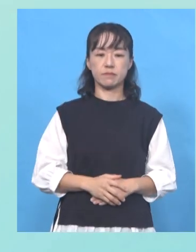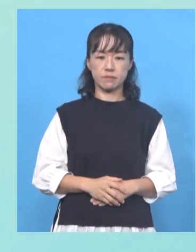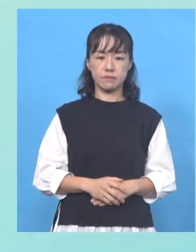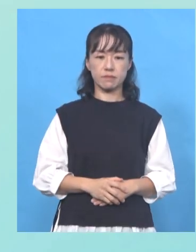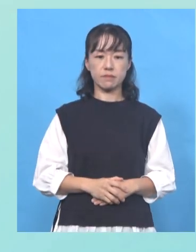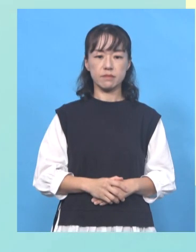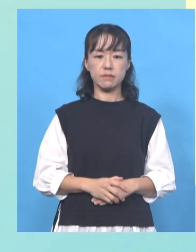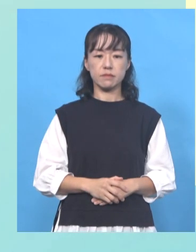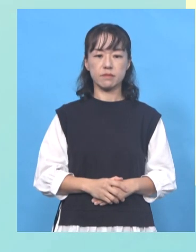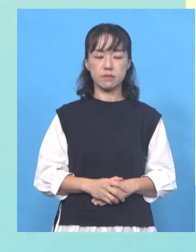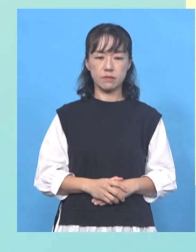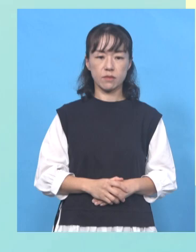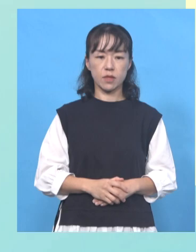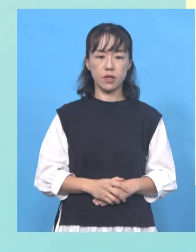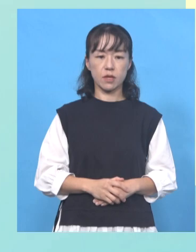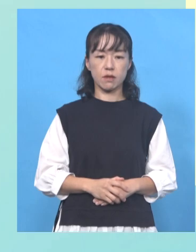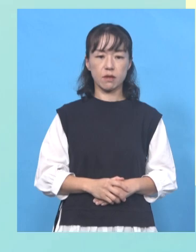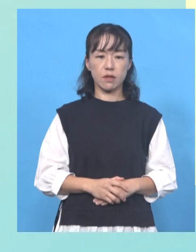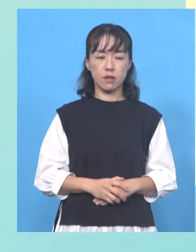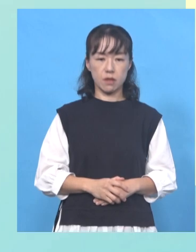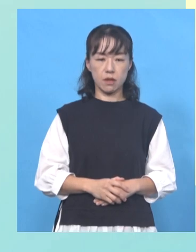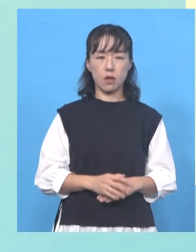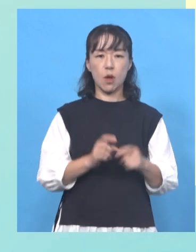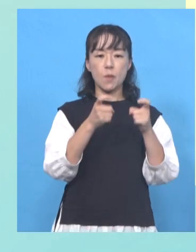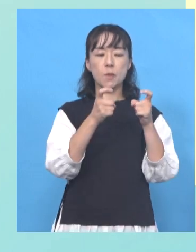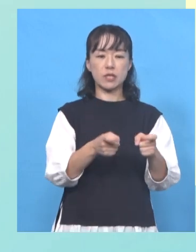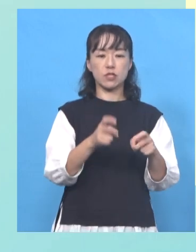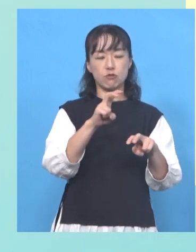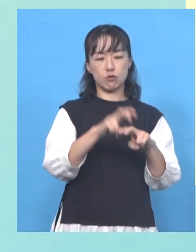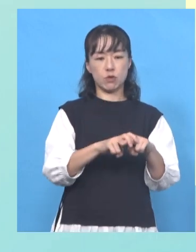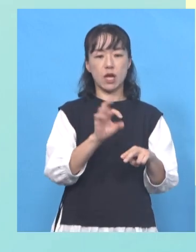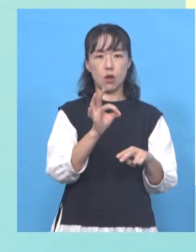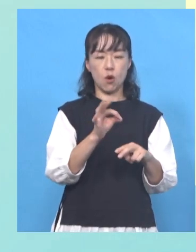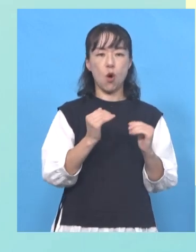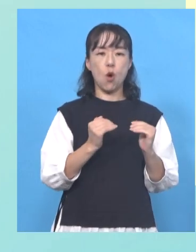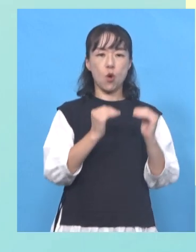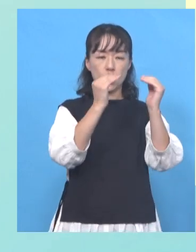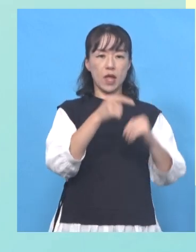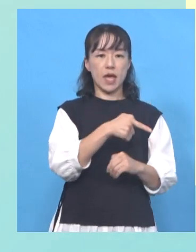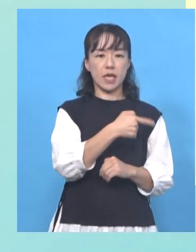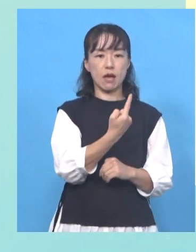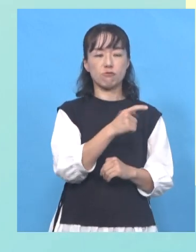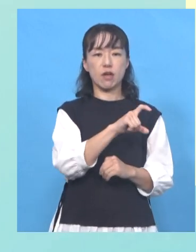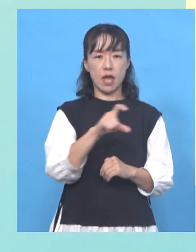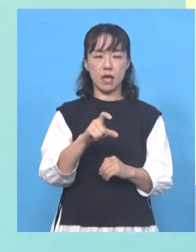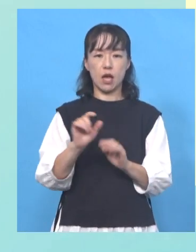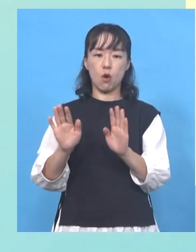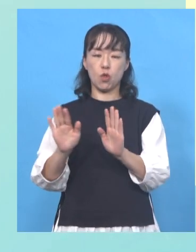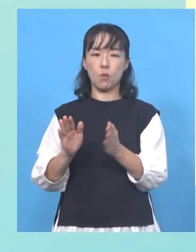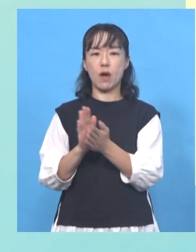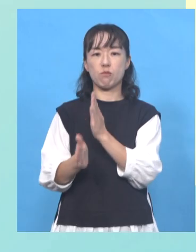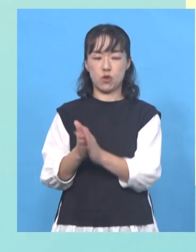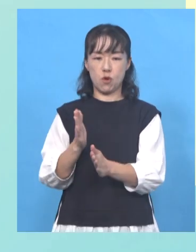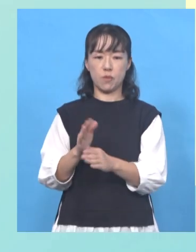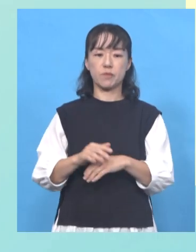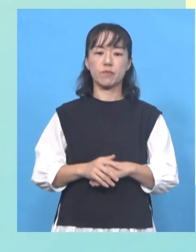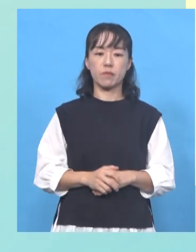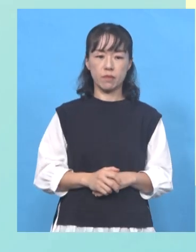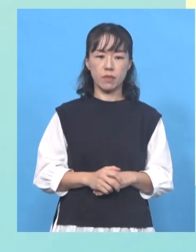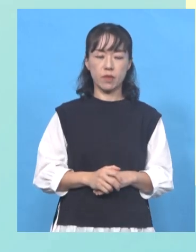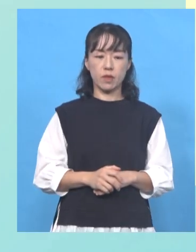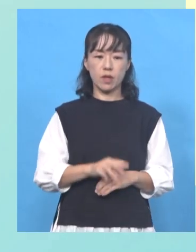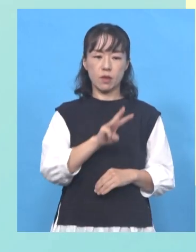です。また、3日と4日は、ちょこっとバス乗車運賃が大人100円、子供は無料となります。さらに、